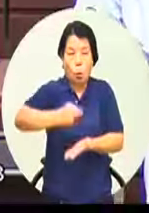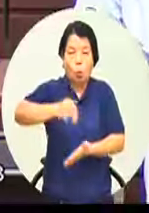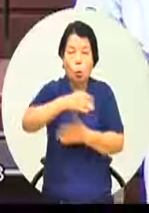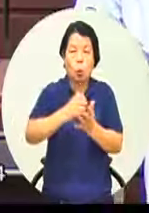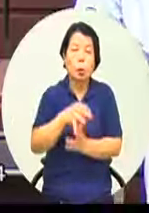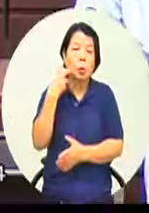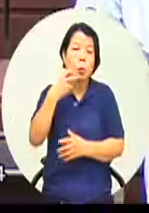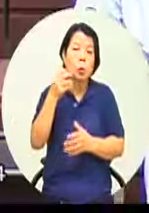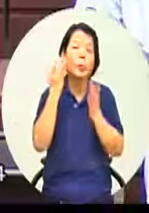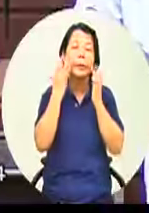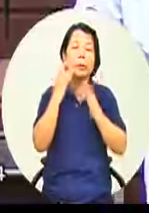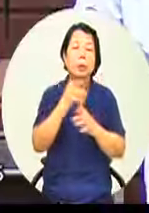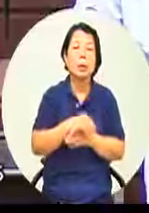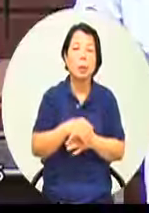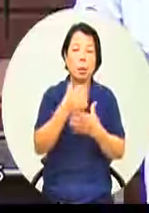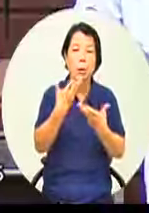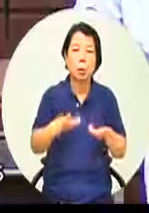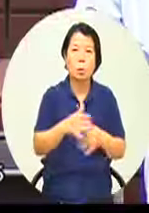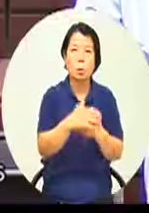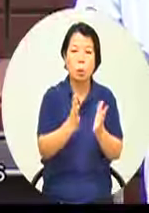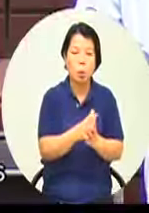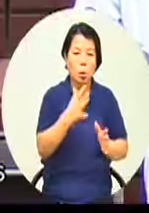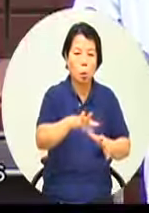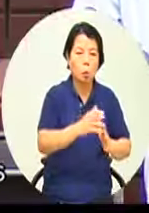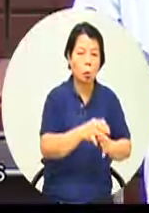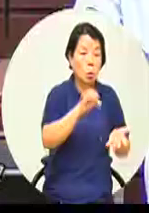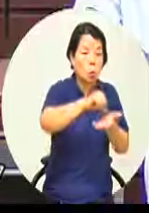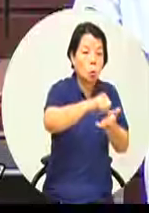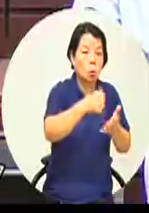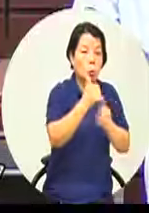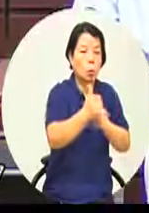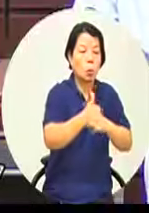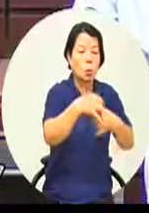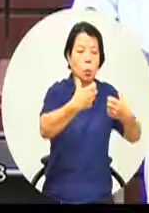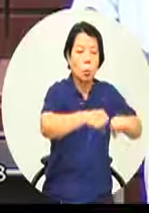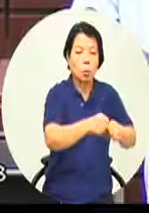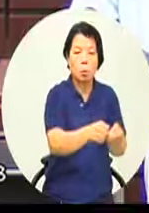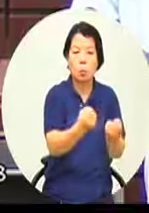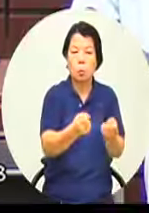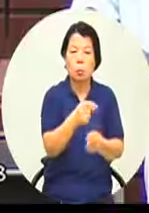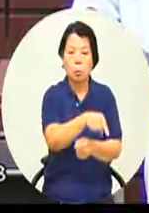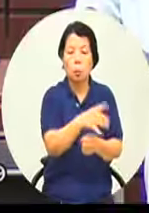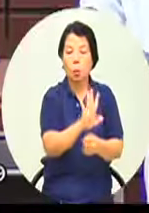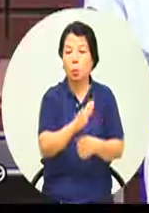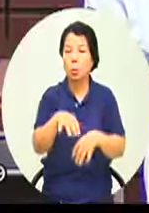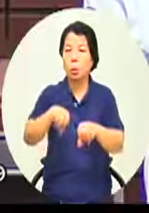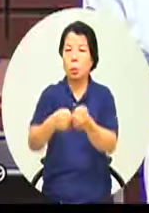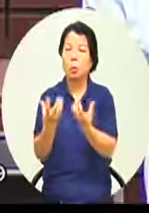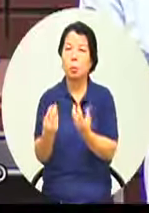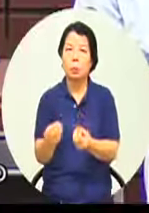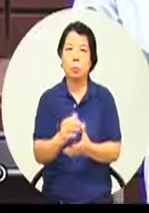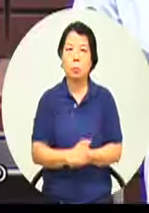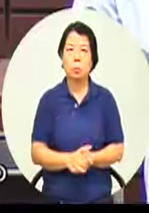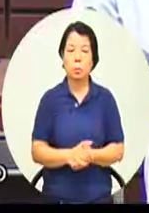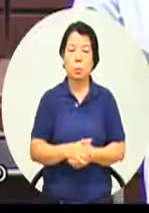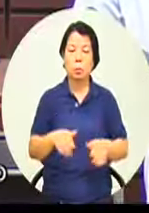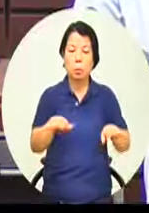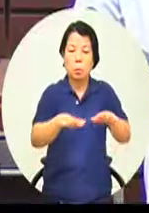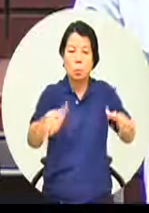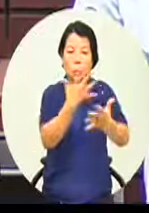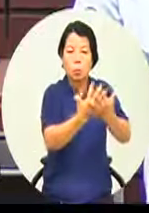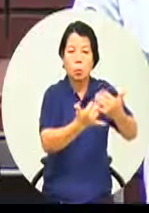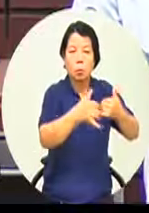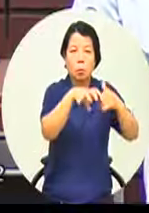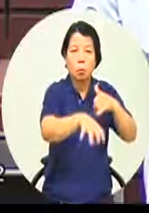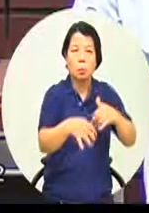的木瓜有人损害有人没有损害，没有损害因为以两个棒两个一个黑的往事